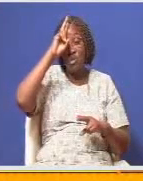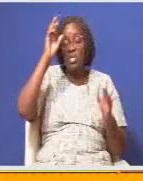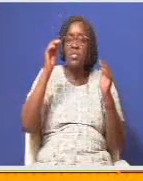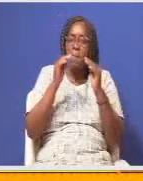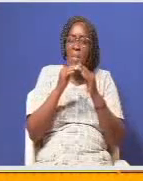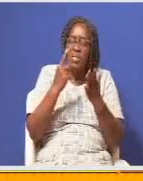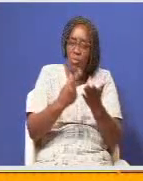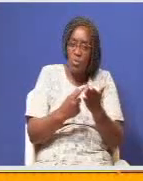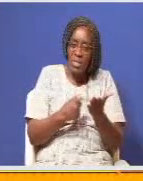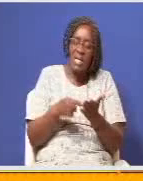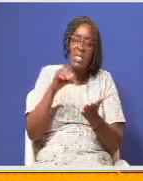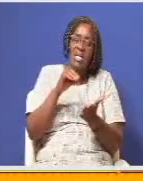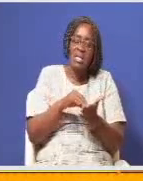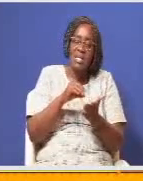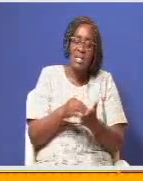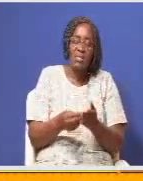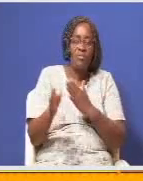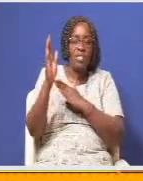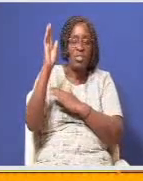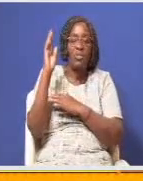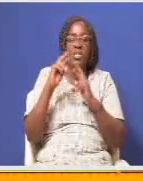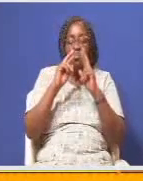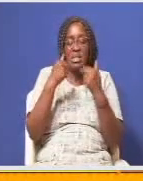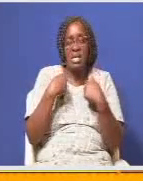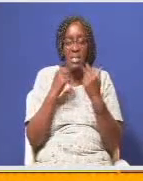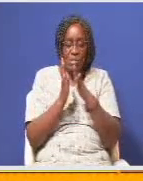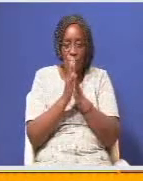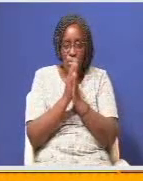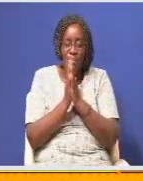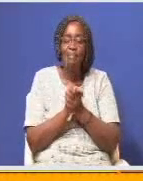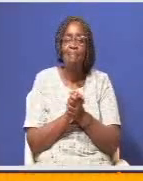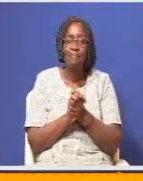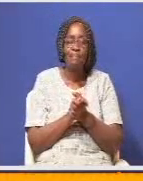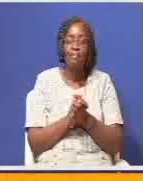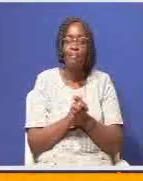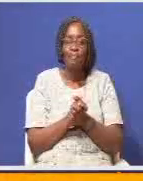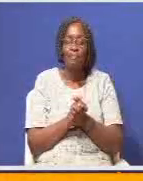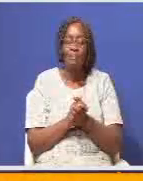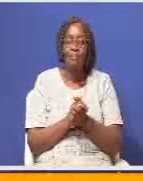rio makareka yo shwa Ntaira shi wakaria. Bonface Mongera na kulekithi ribotie.